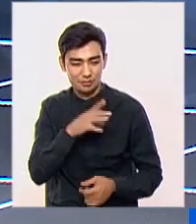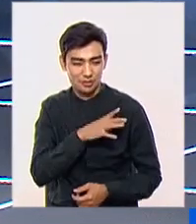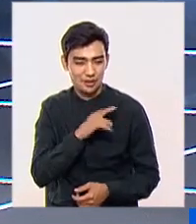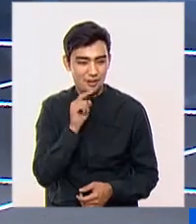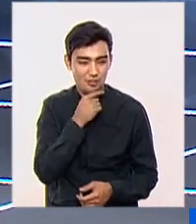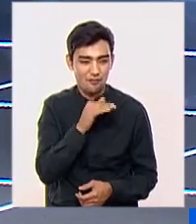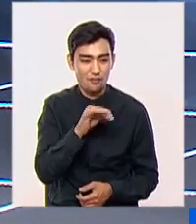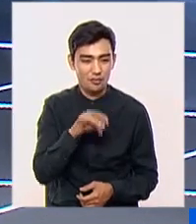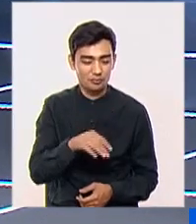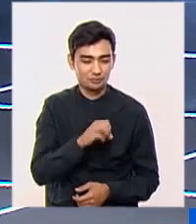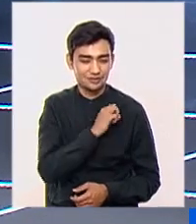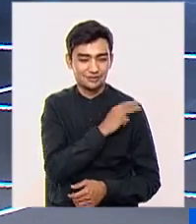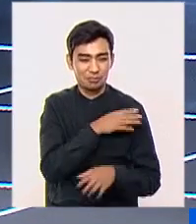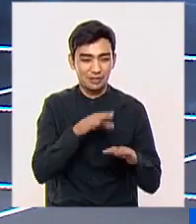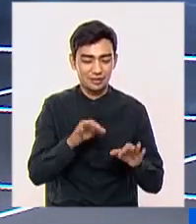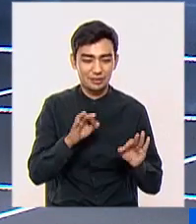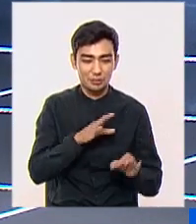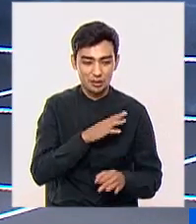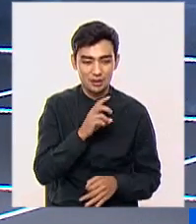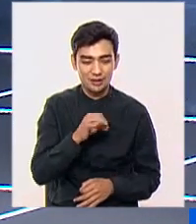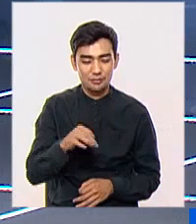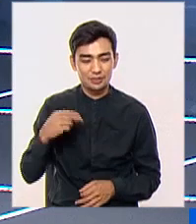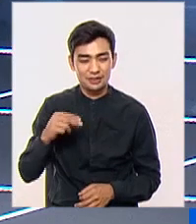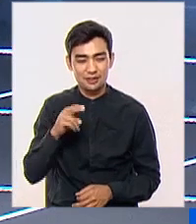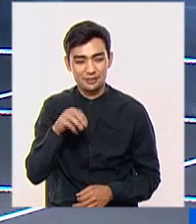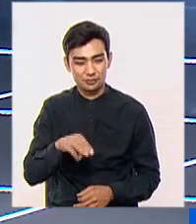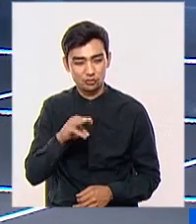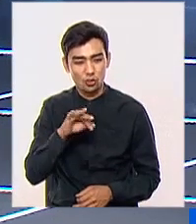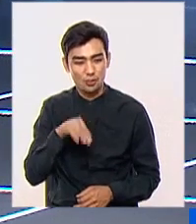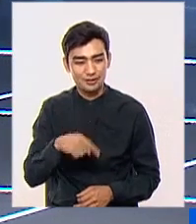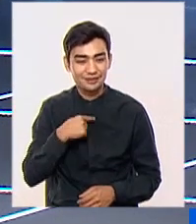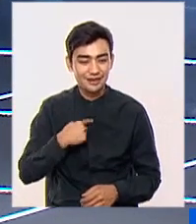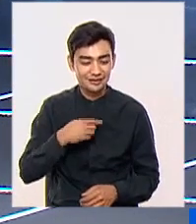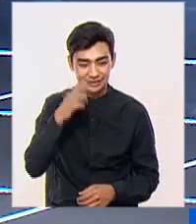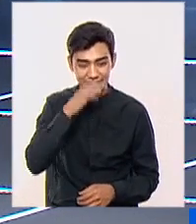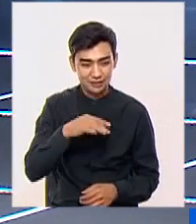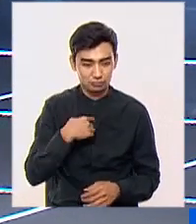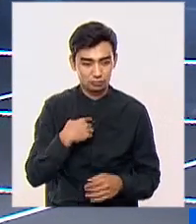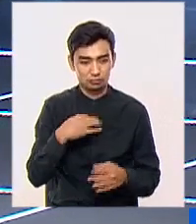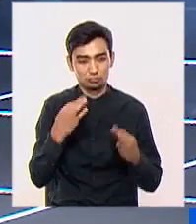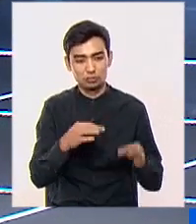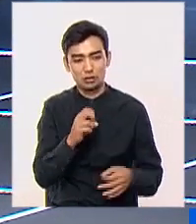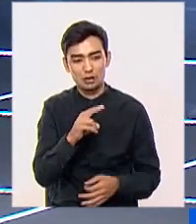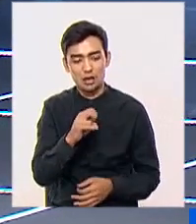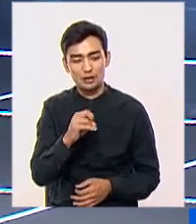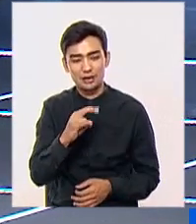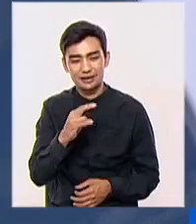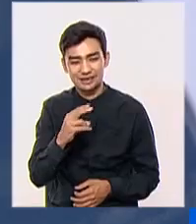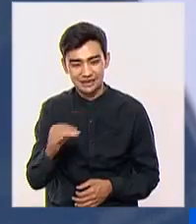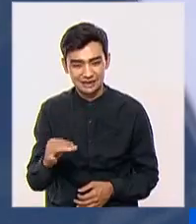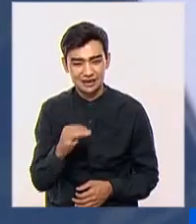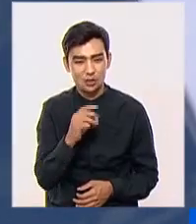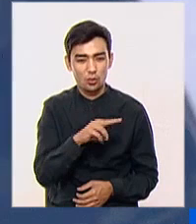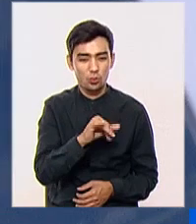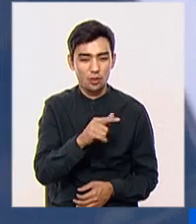форуме в санкт-петербурге тогда Касым жомар Тукаев заявил что наша страна не признает донецкую и луганскую Республики